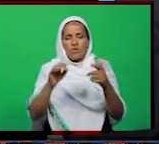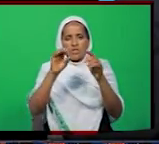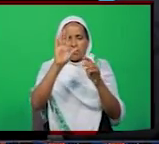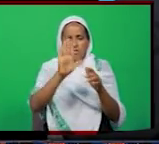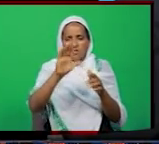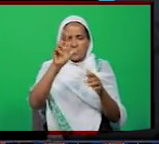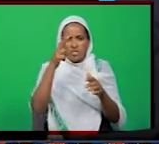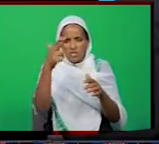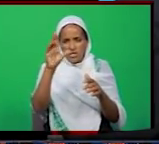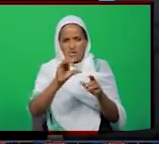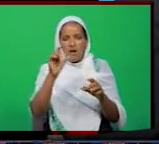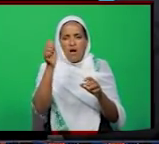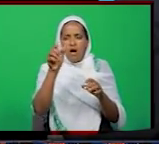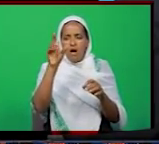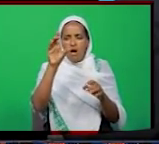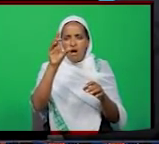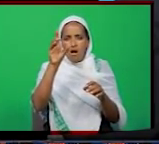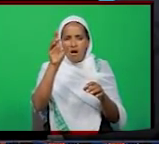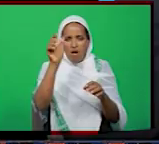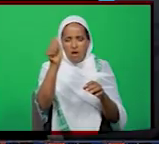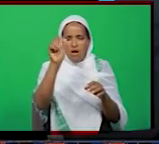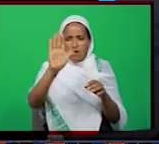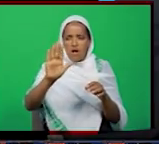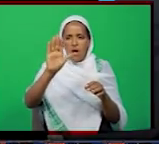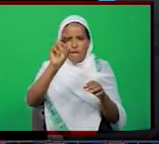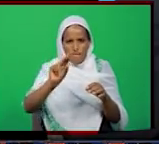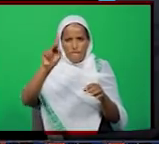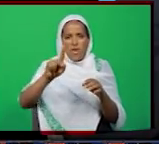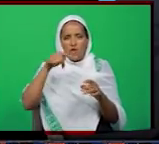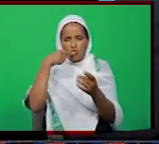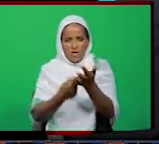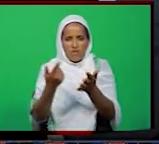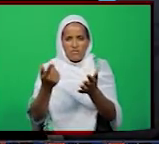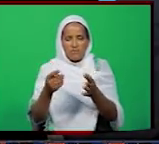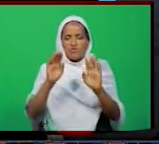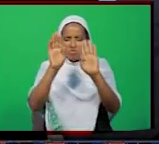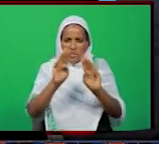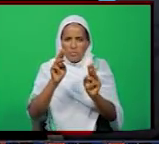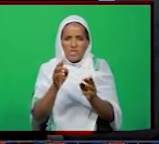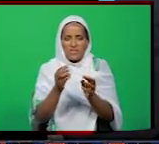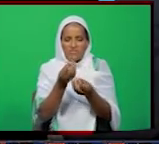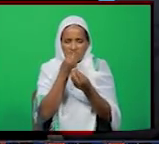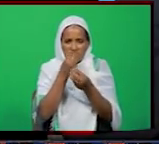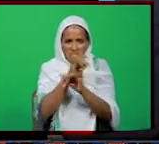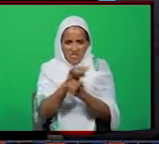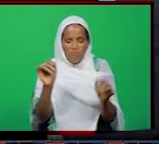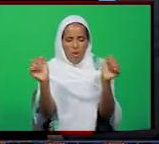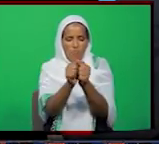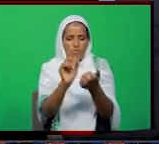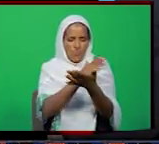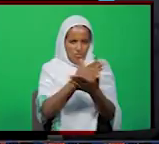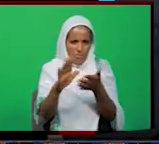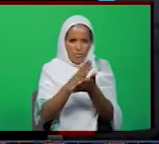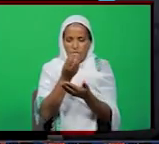ግሪኮች አጋጴ ይሉታል። እንደ ጸሪቀ መበለት እንደ ሰንበት ቂጣ አብሮ መብላትን አብሮ